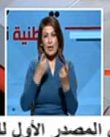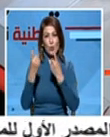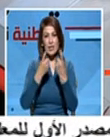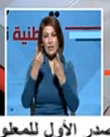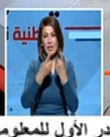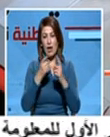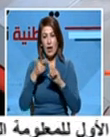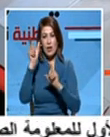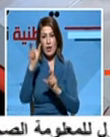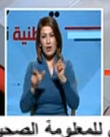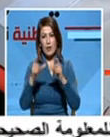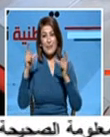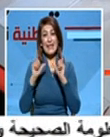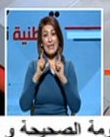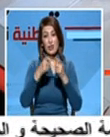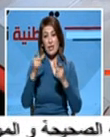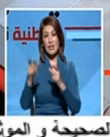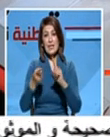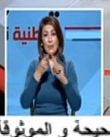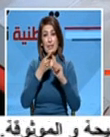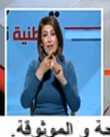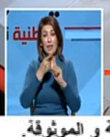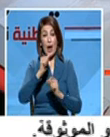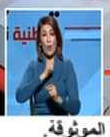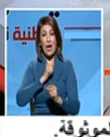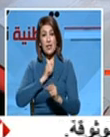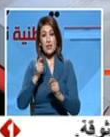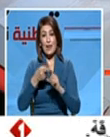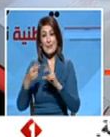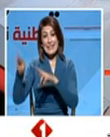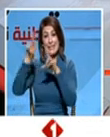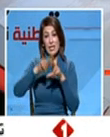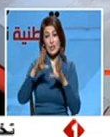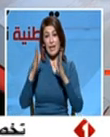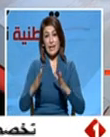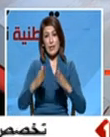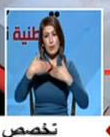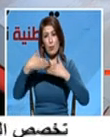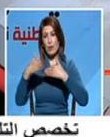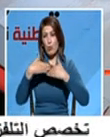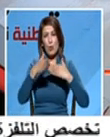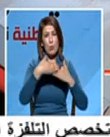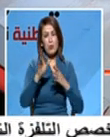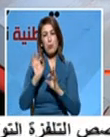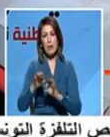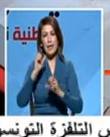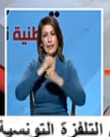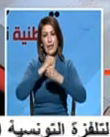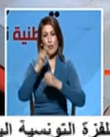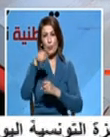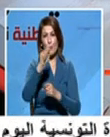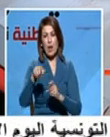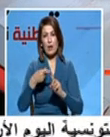لجان خاصة من أجل استراتيجية باش ترجع العيادات بصفة تدريجية وباش ما نتيحوش